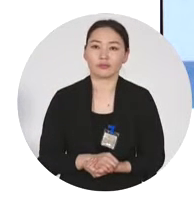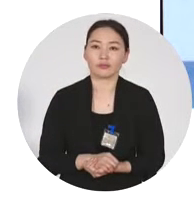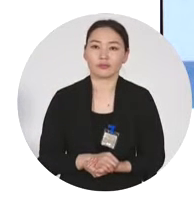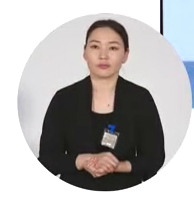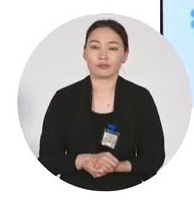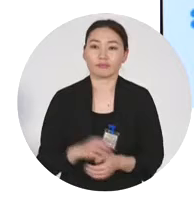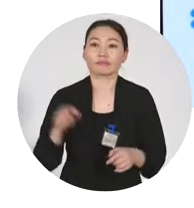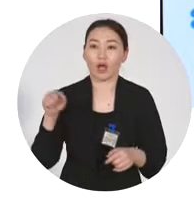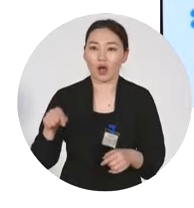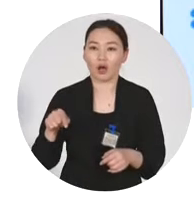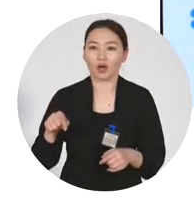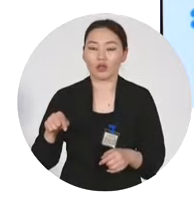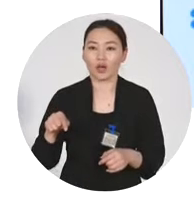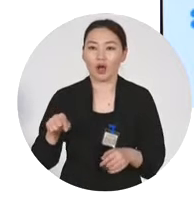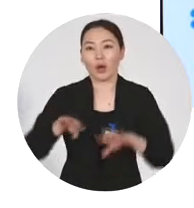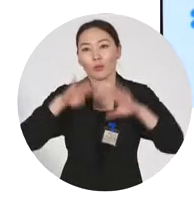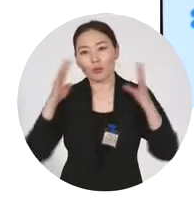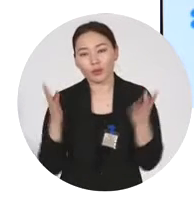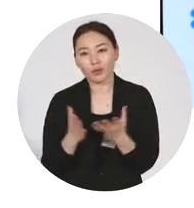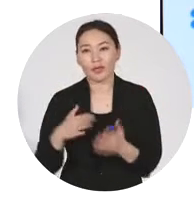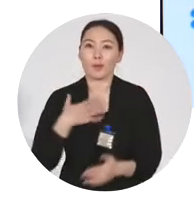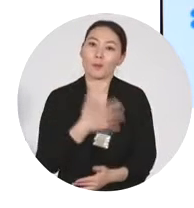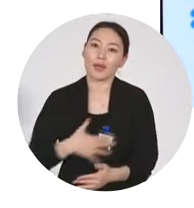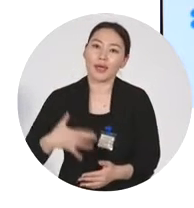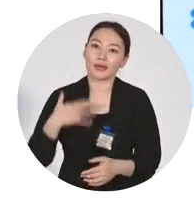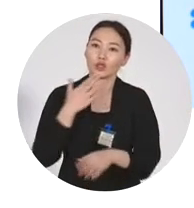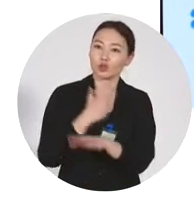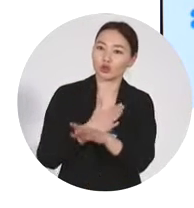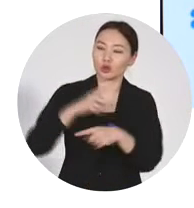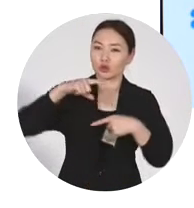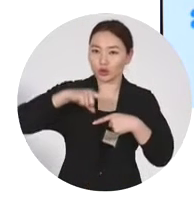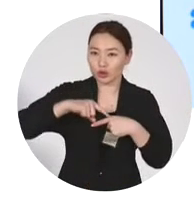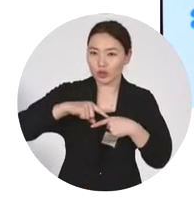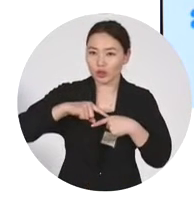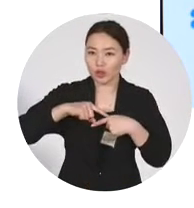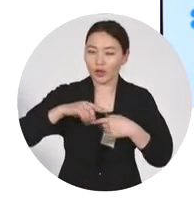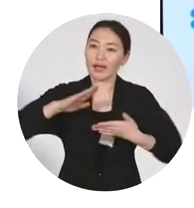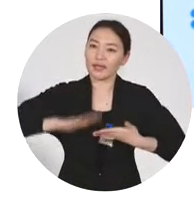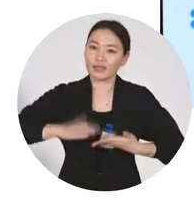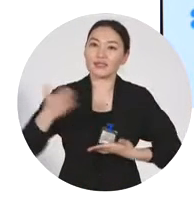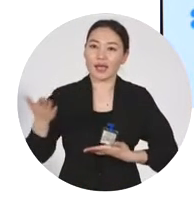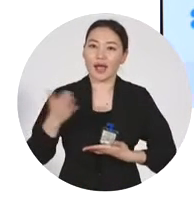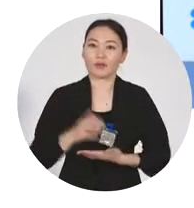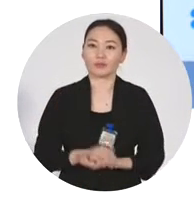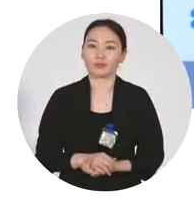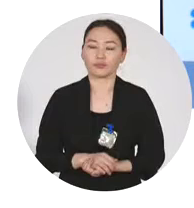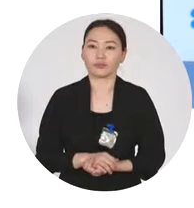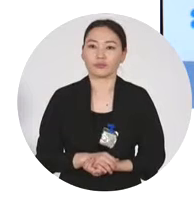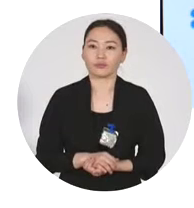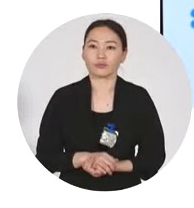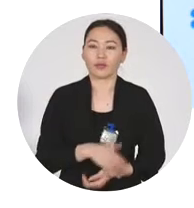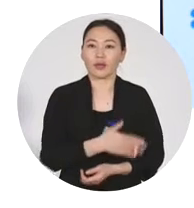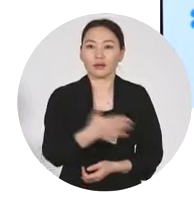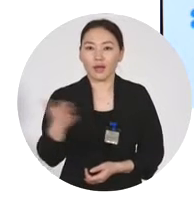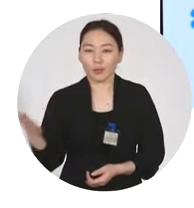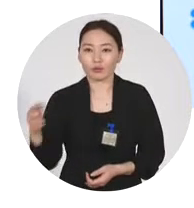За за одоо бүгдээрээ биеэр төгсөх нөхцлүүдтэйгээ танилцъя. За биеэр төгсөх нөхцөлийг